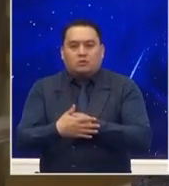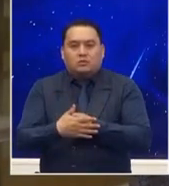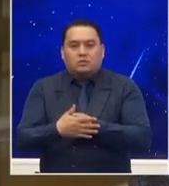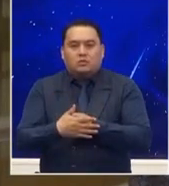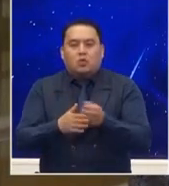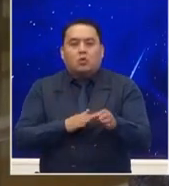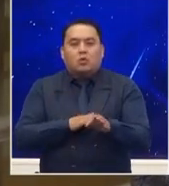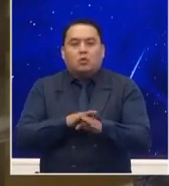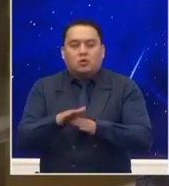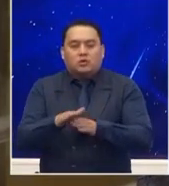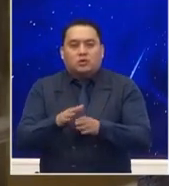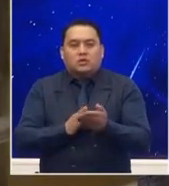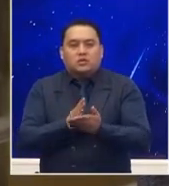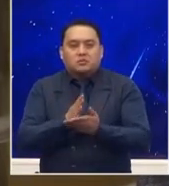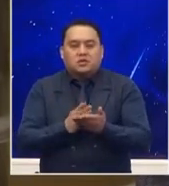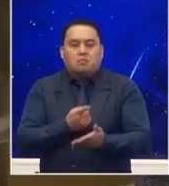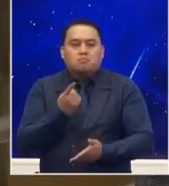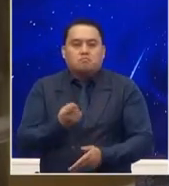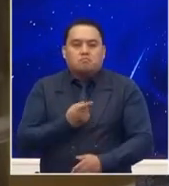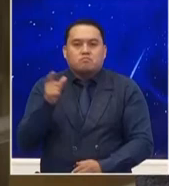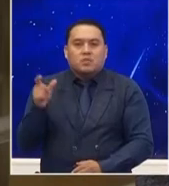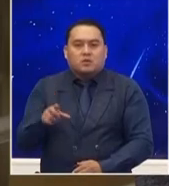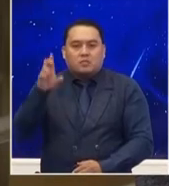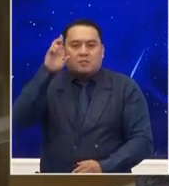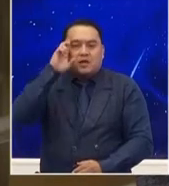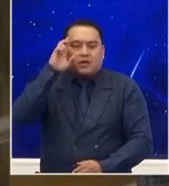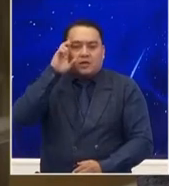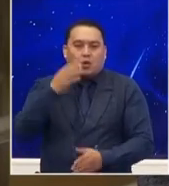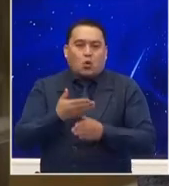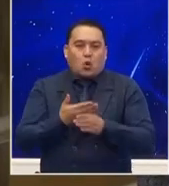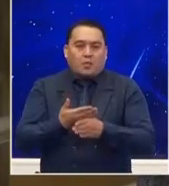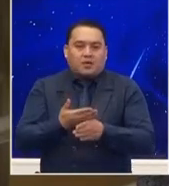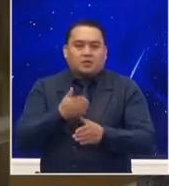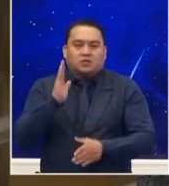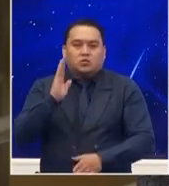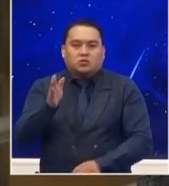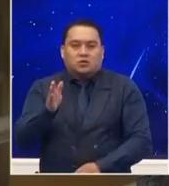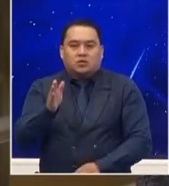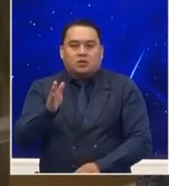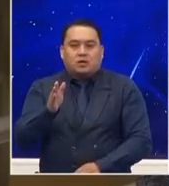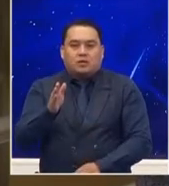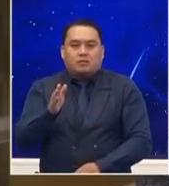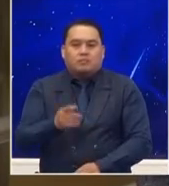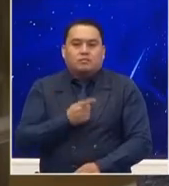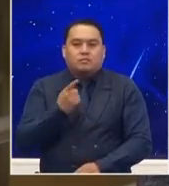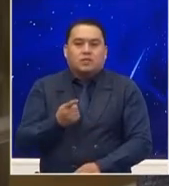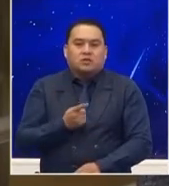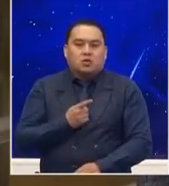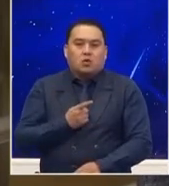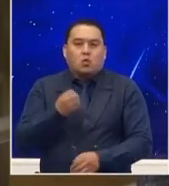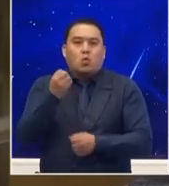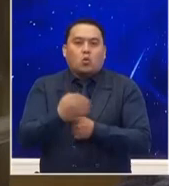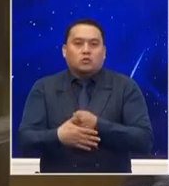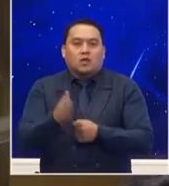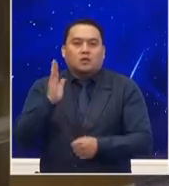орталықтың атқаратын қызметі шеберлерге мемлекеттік тұрғыда бір көмектер көрсетсек, шеберлерге бір орталығы